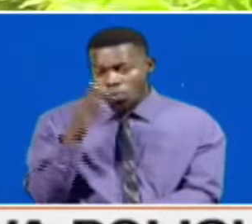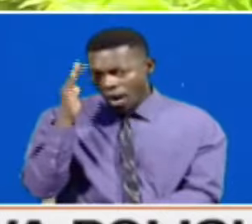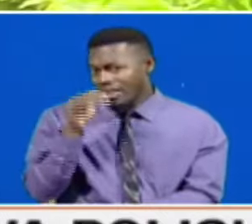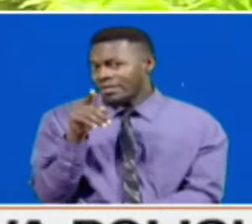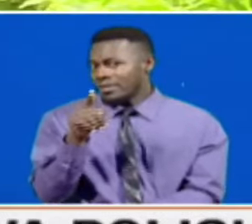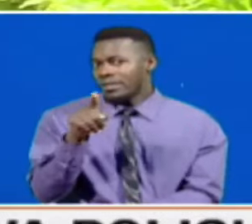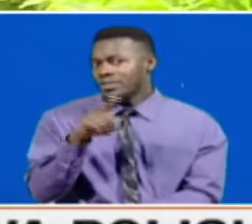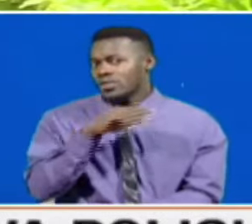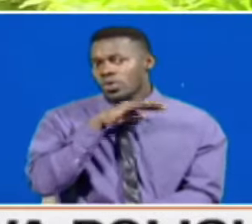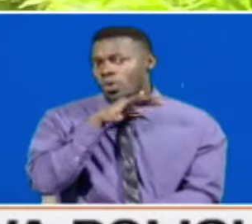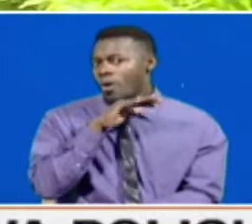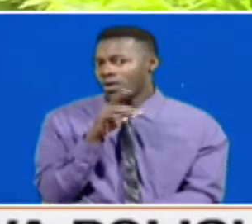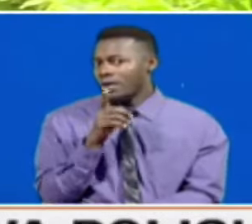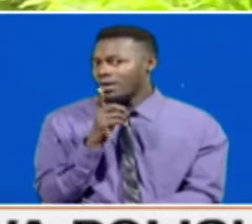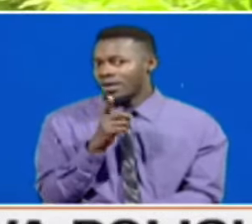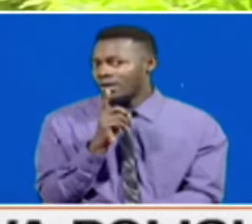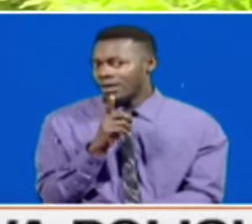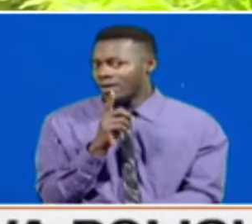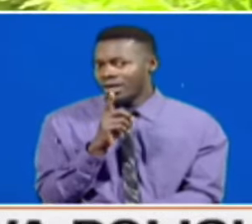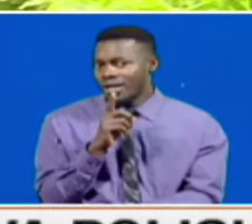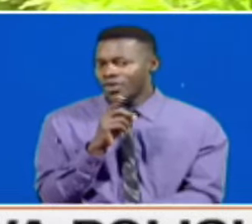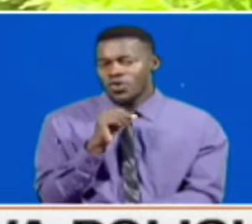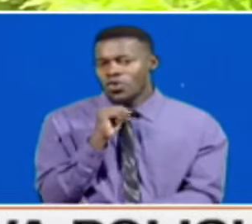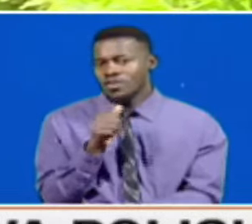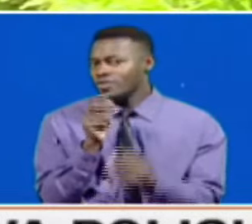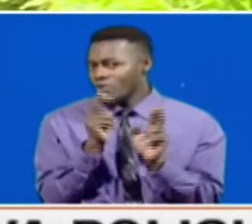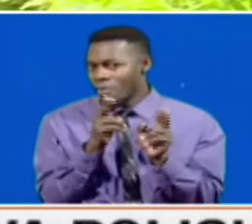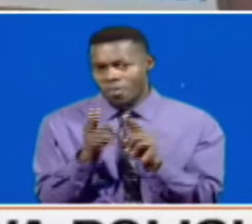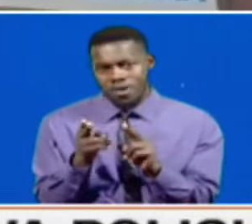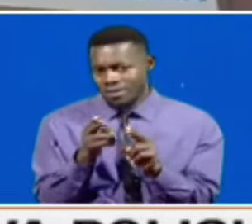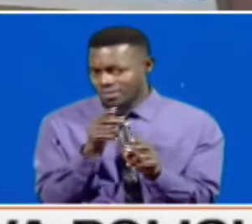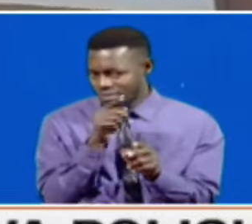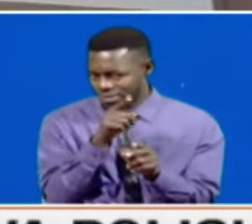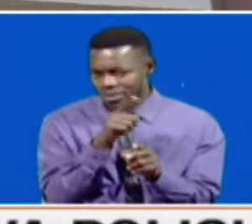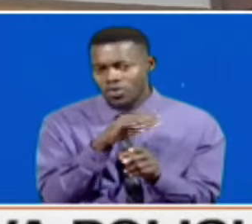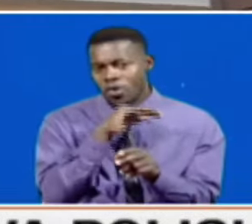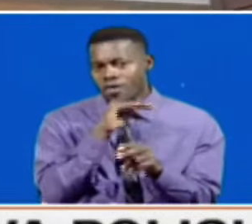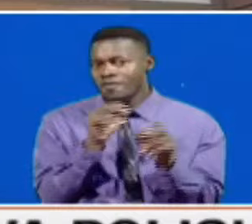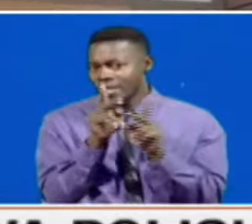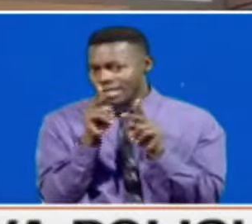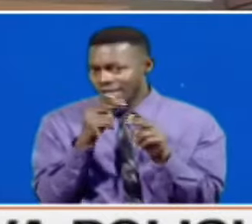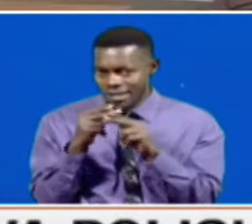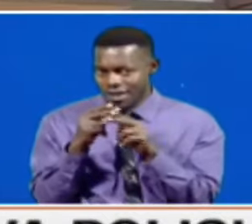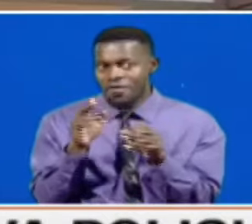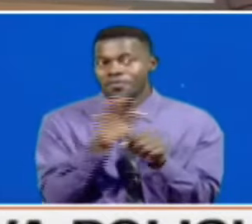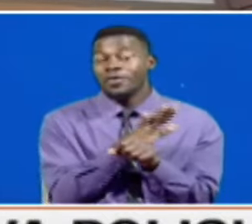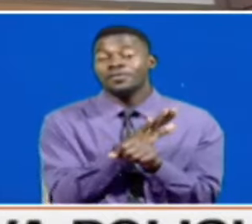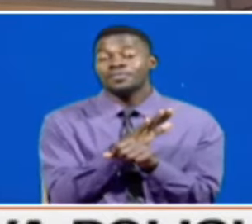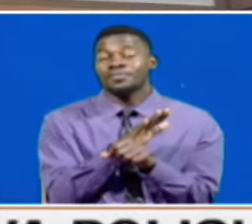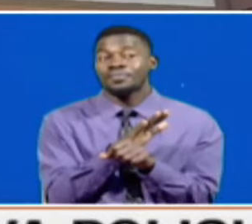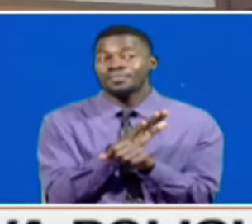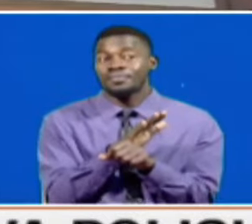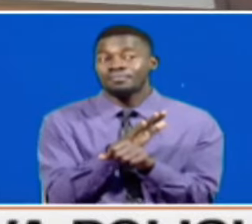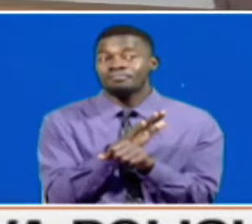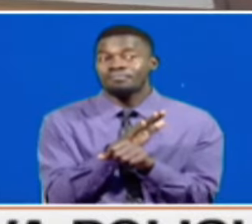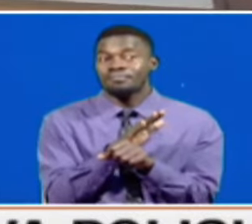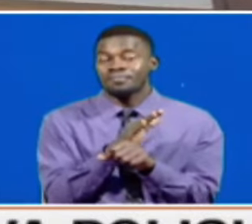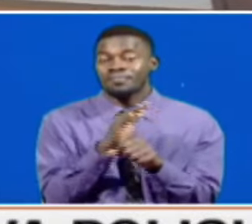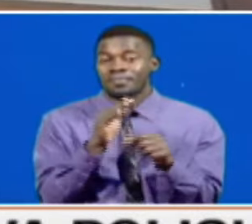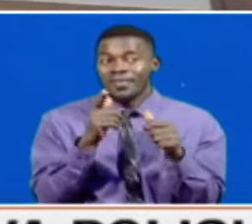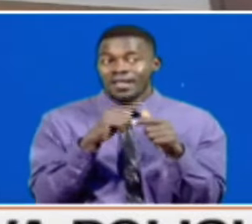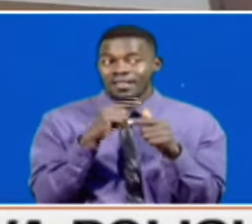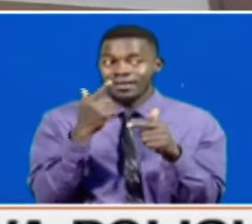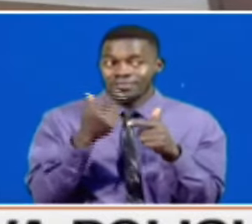hiyo njo Sio umb Koko Ile ya kutembea ni ya kufia mbwa huyo Alam na kelwa makao makuu ya kito cha